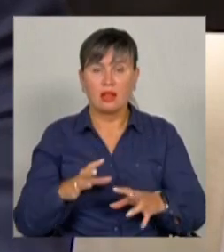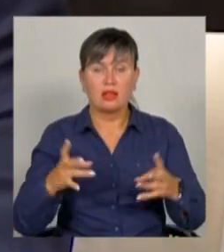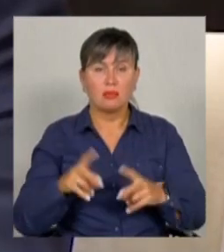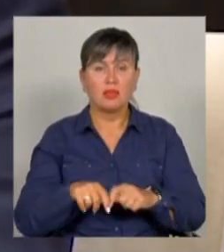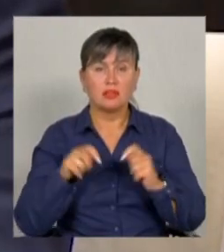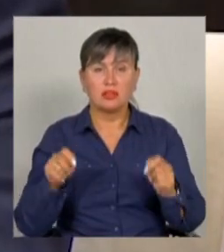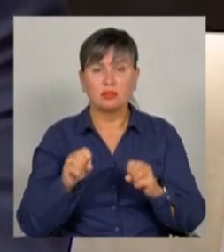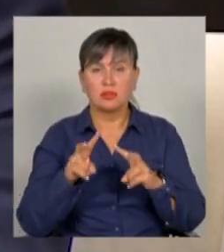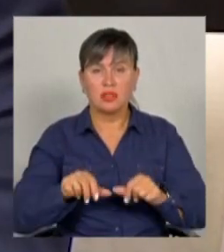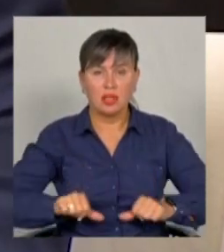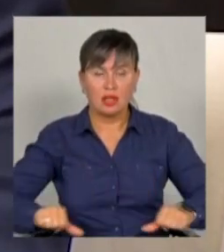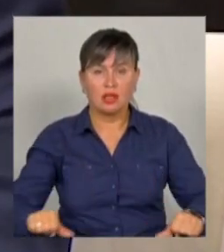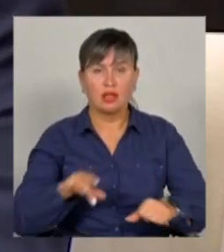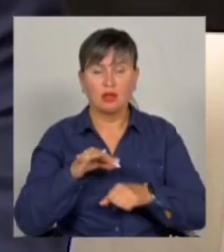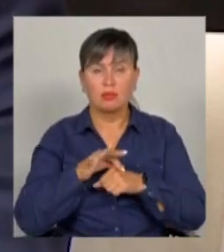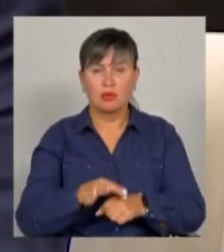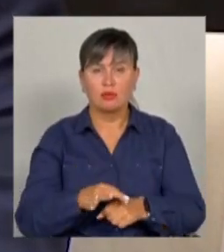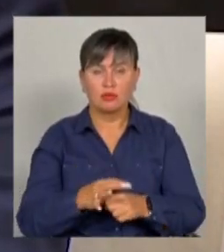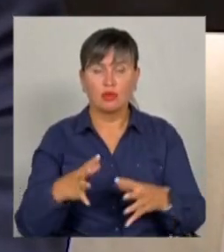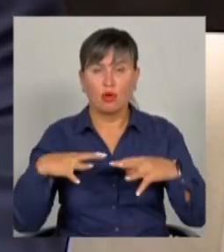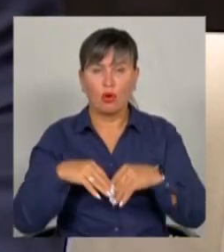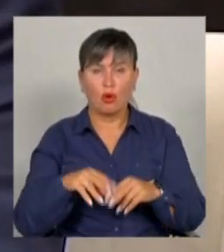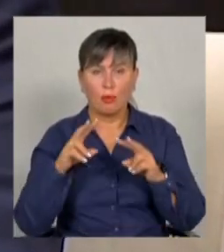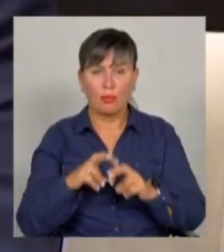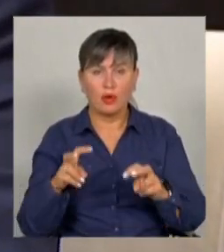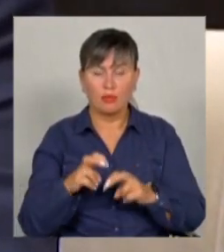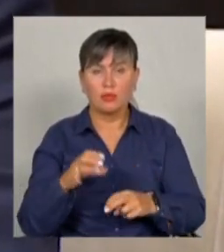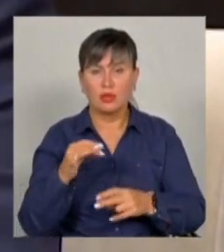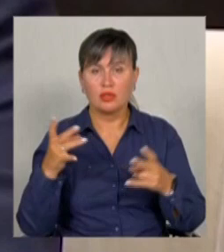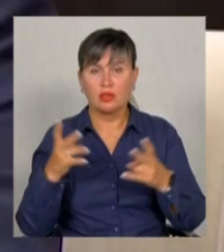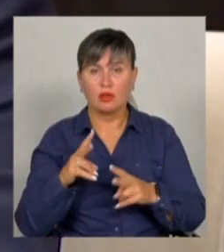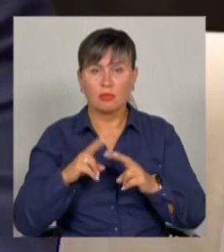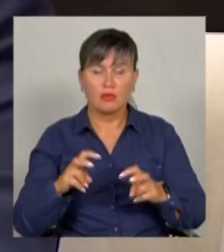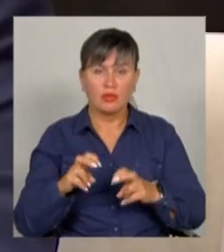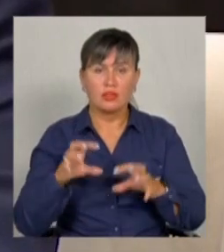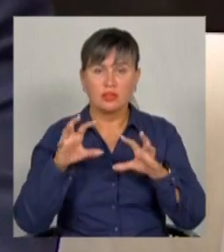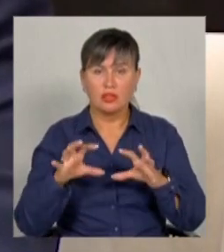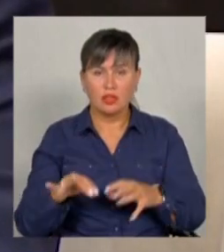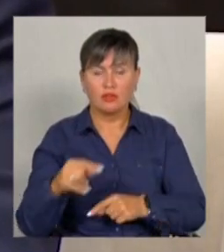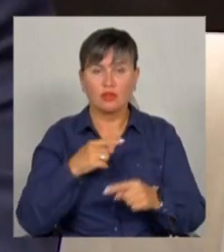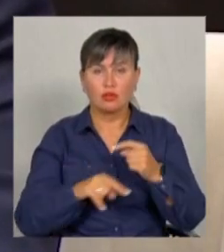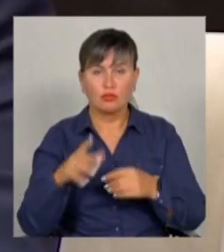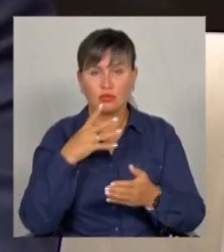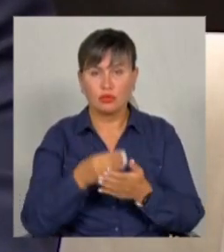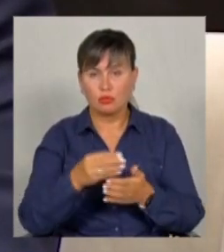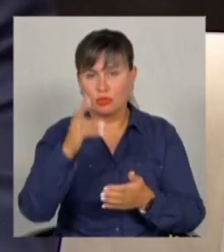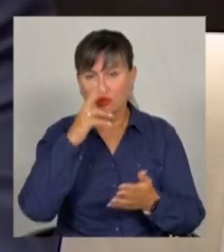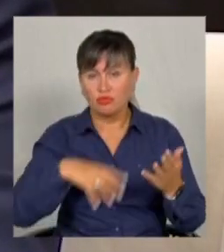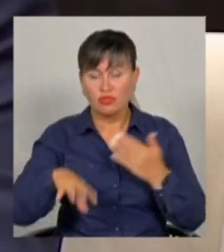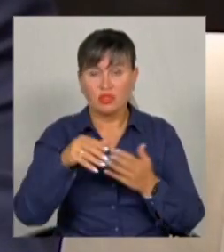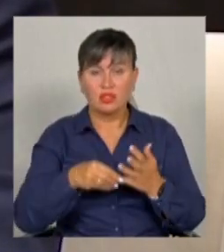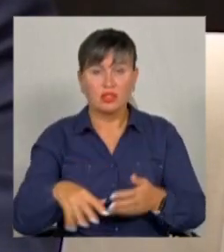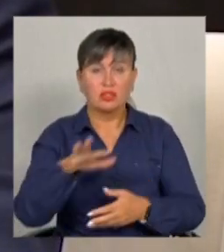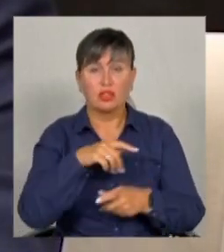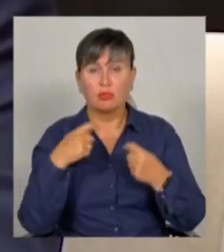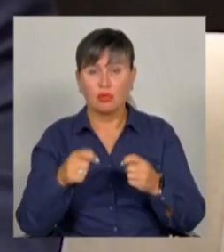создать специальную комиссию и провести комплексную проверку. При этом считаю необходимым проверить их законность и вернуть в собственность государства все земли, проданные